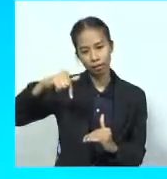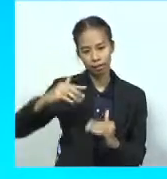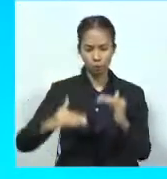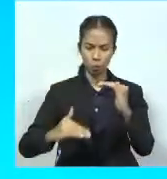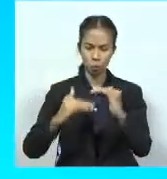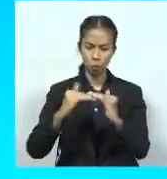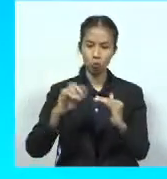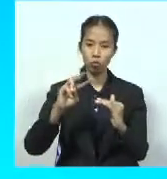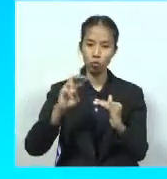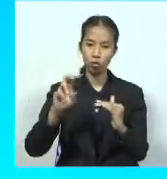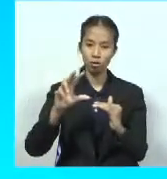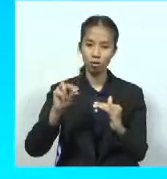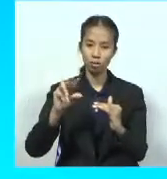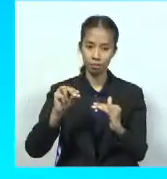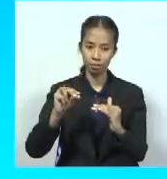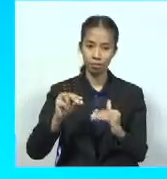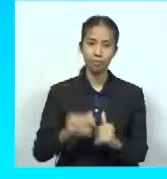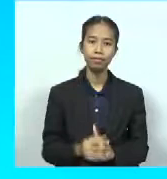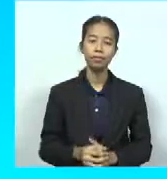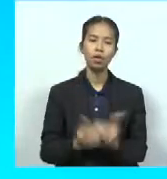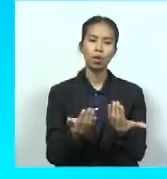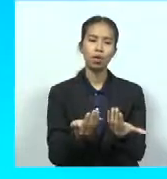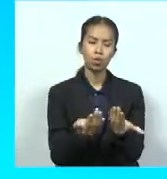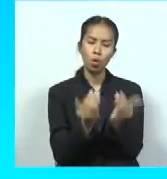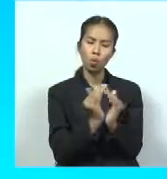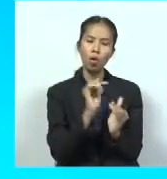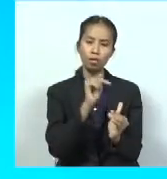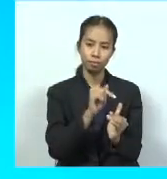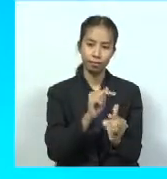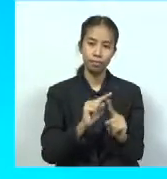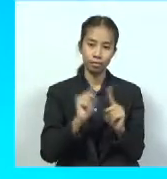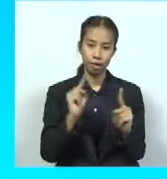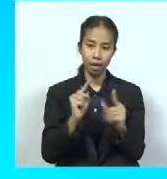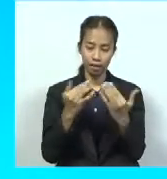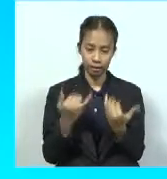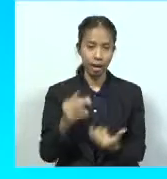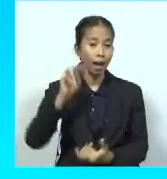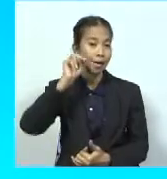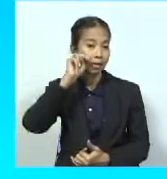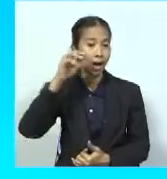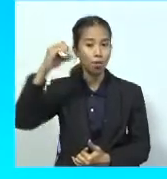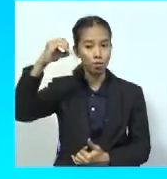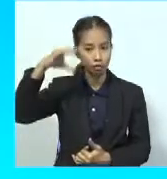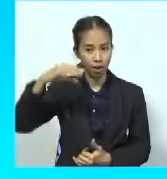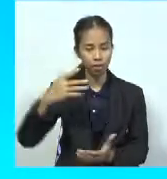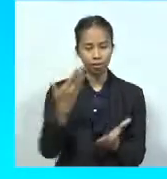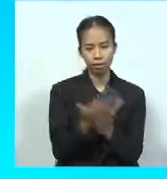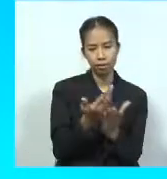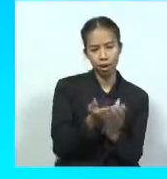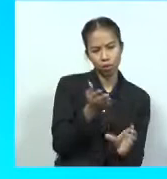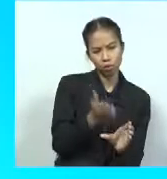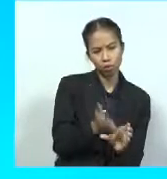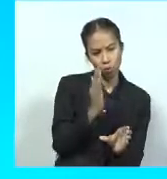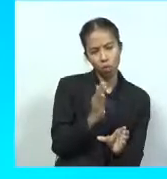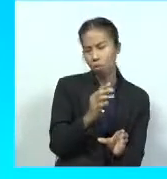ช้ไม่เกิน230บาทต่อครัวเรือนต่อเดือนนะคะแต่ว่าต้องบอกว่าค่าน้ำค่าไฟเนี่ยไม่สามารถถอนเป็นเงินส